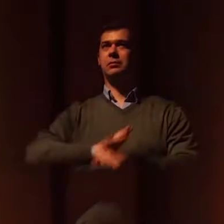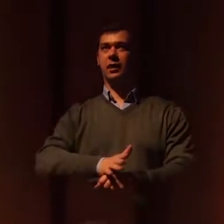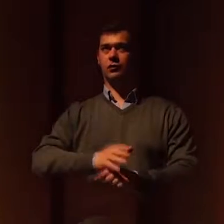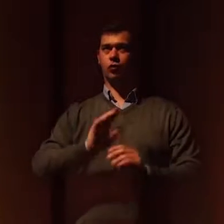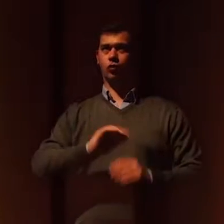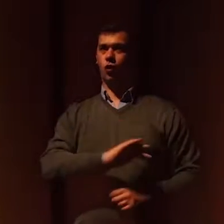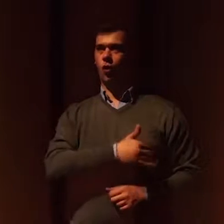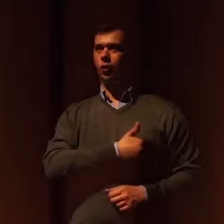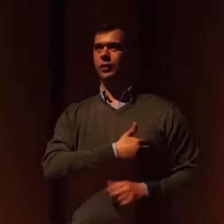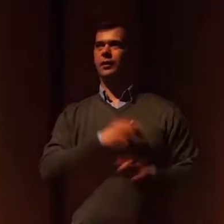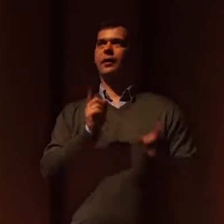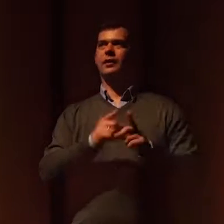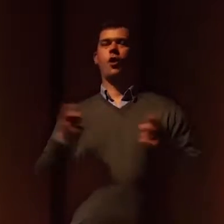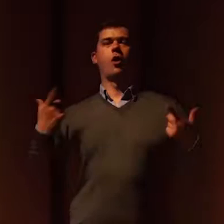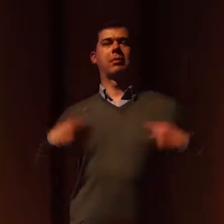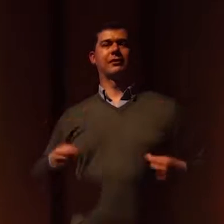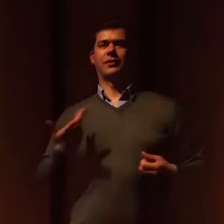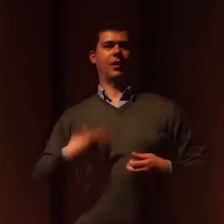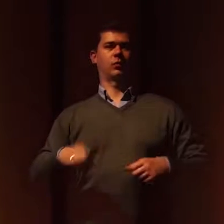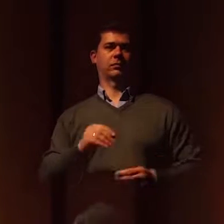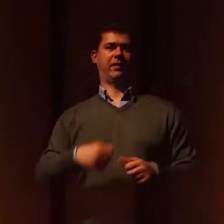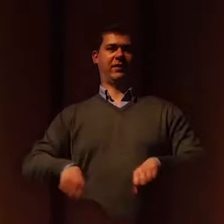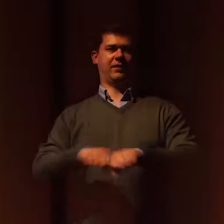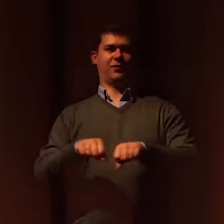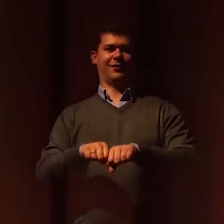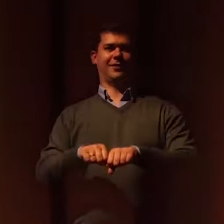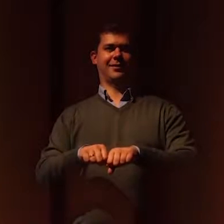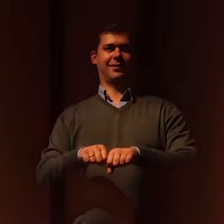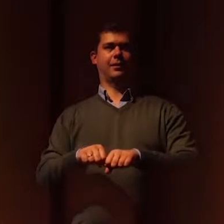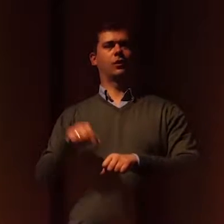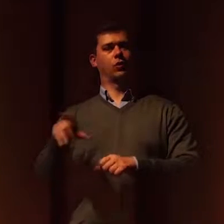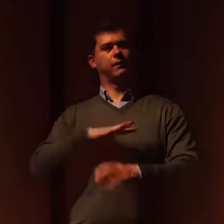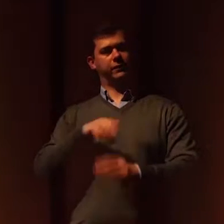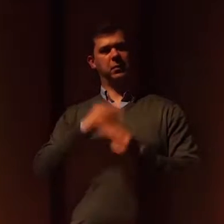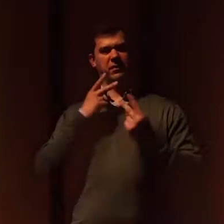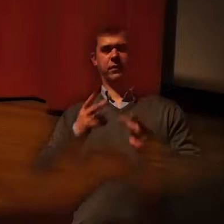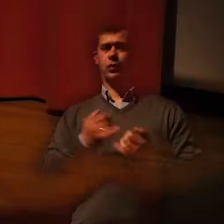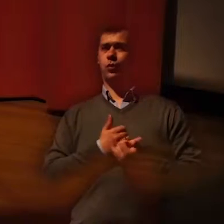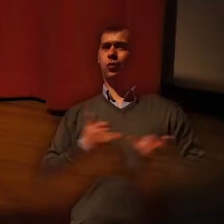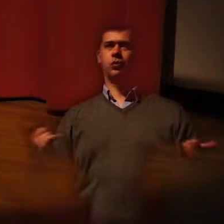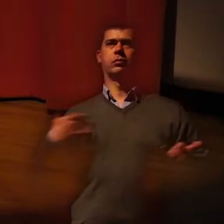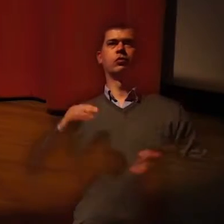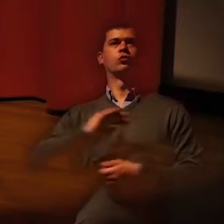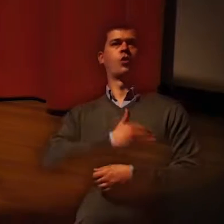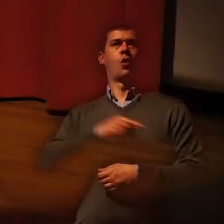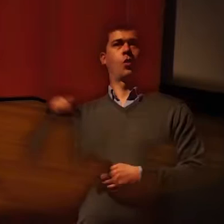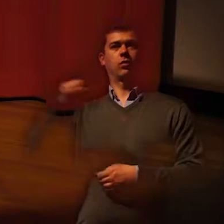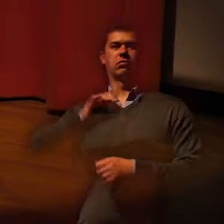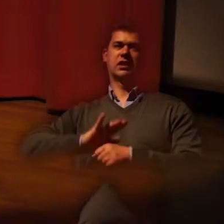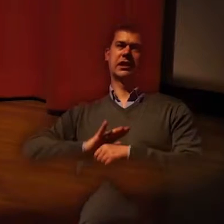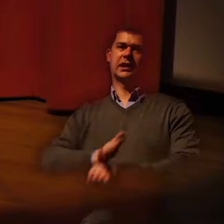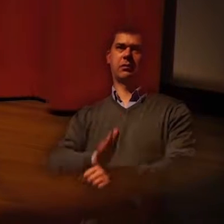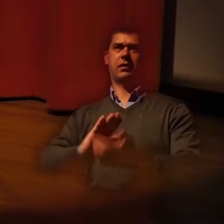szkole obecność nieusprawiedliwiona która też pokazuje różnego rodzaju wymiary dyskryminacji z którymi mamy w